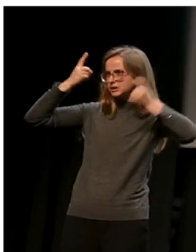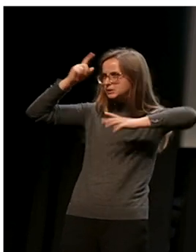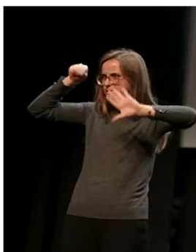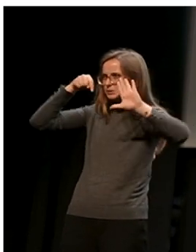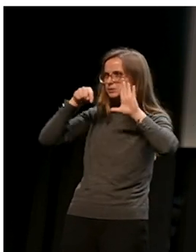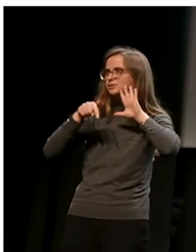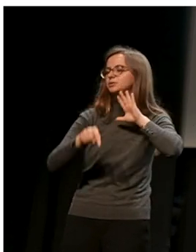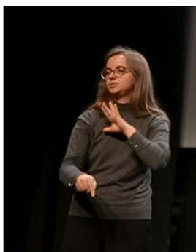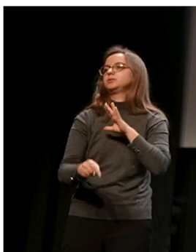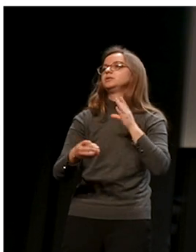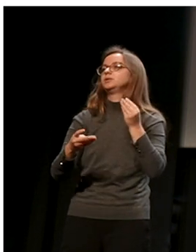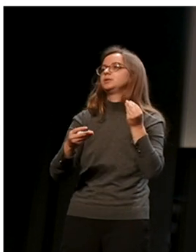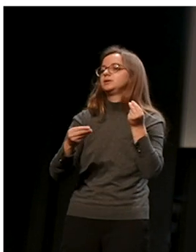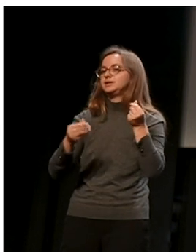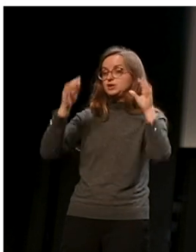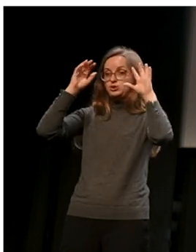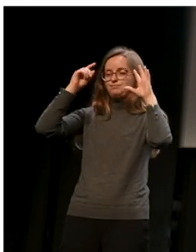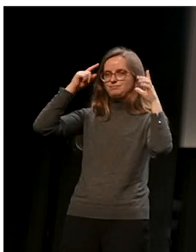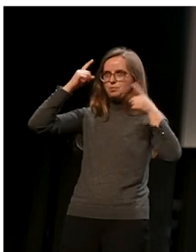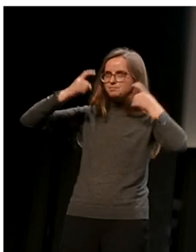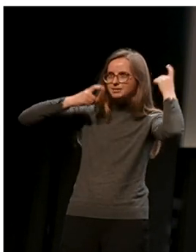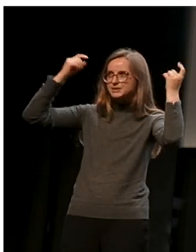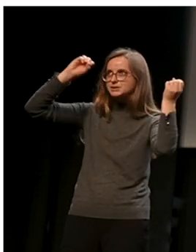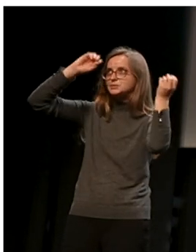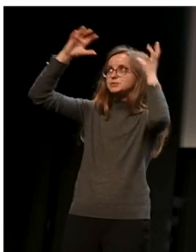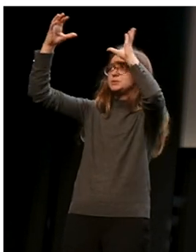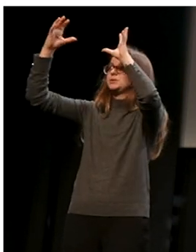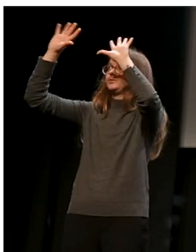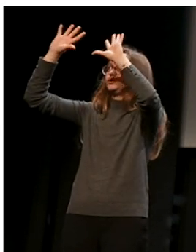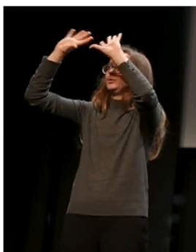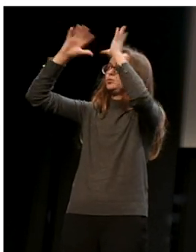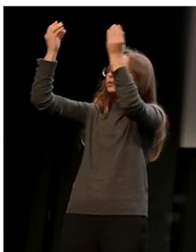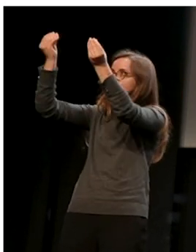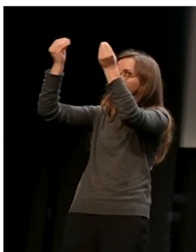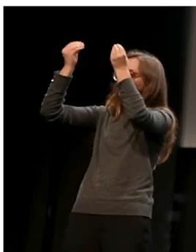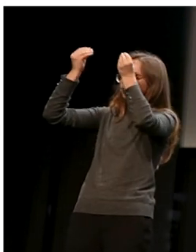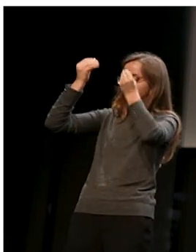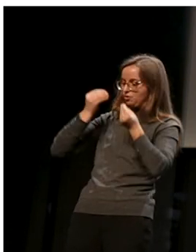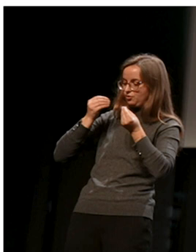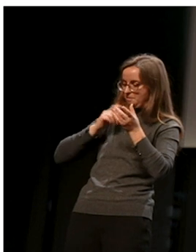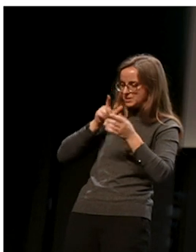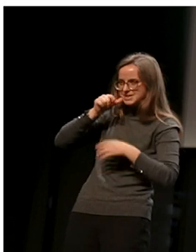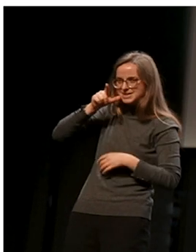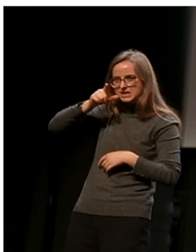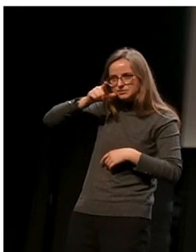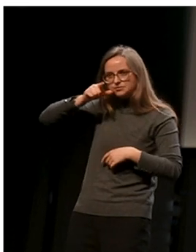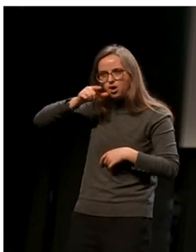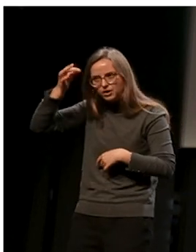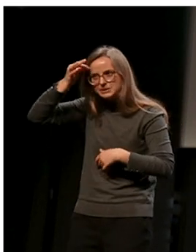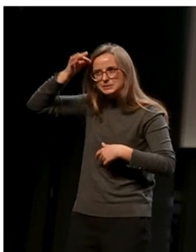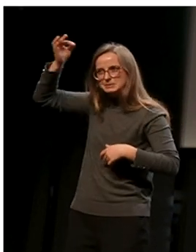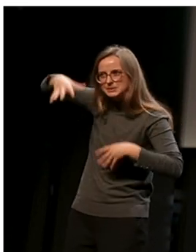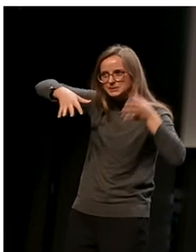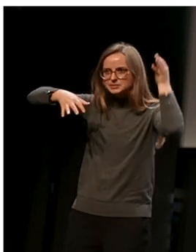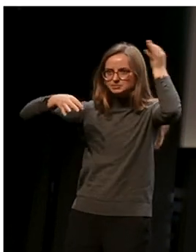comme dans laquelle il va pouvoir arriver, enfin, il va persister et il va apporter en fait cette créativité pour sortir peut-être du